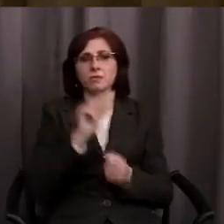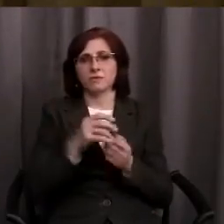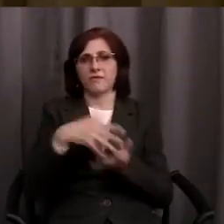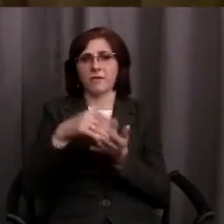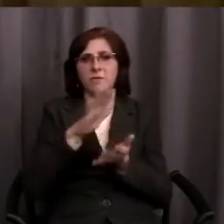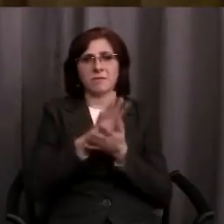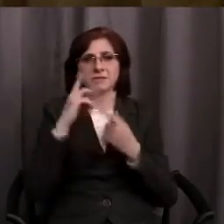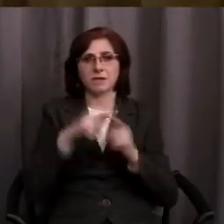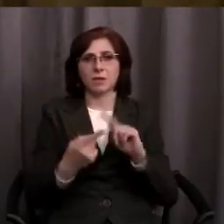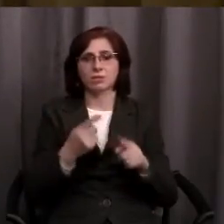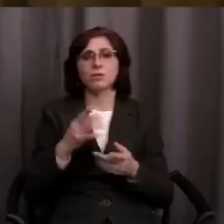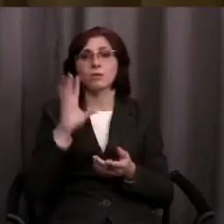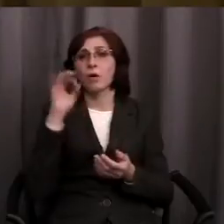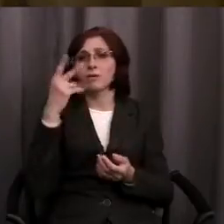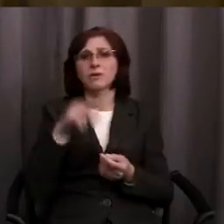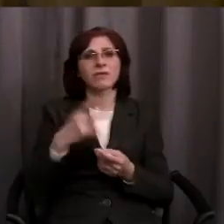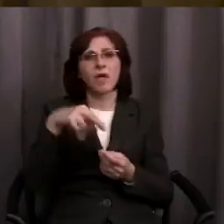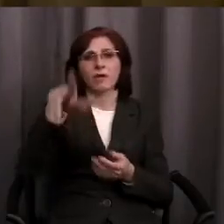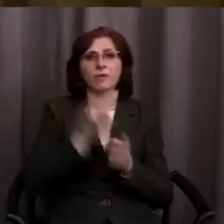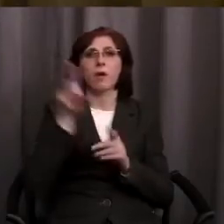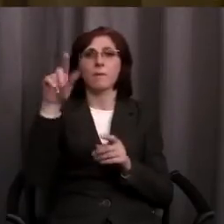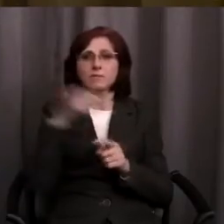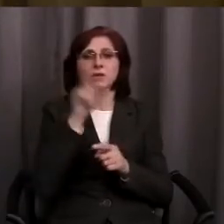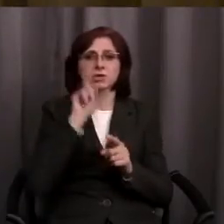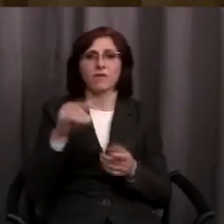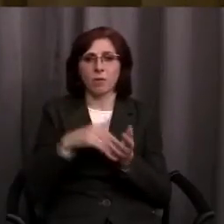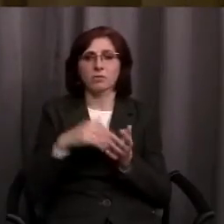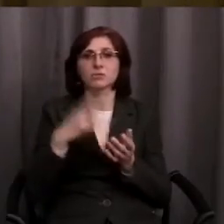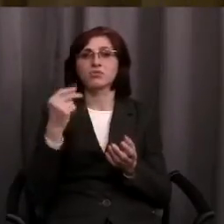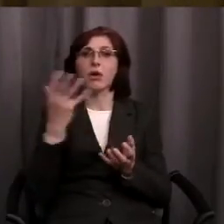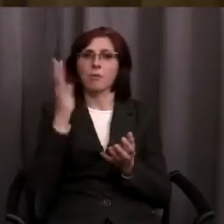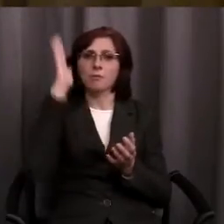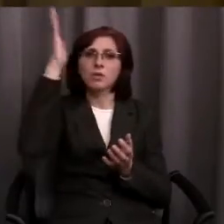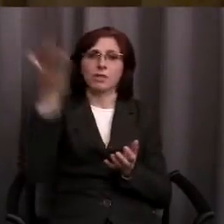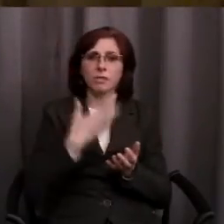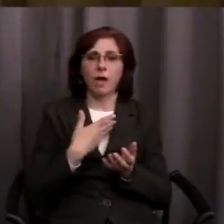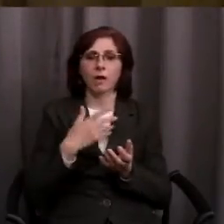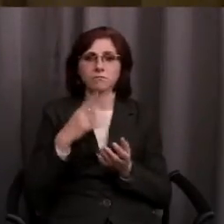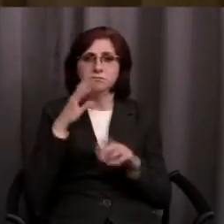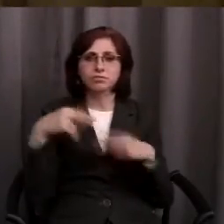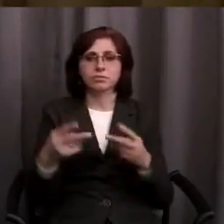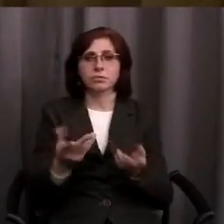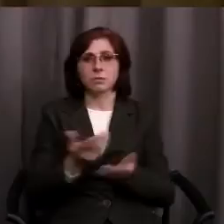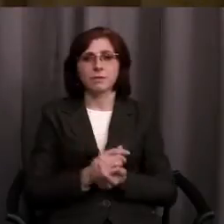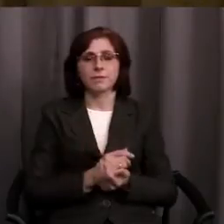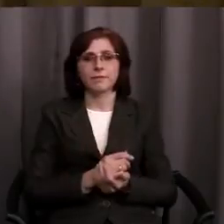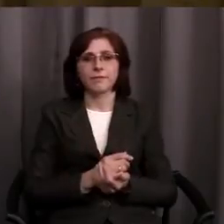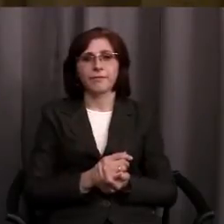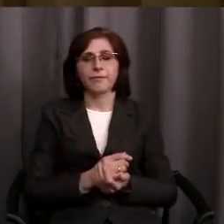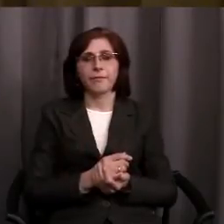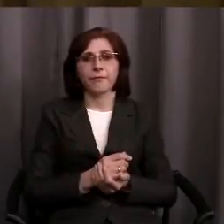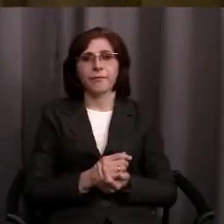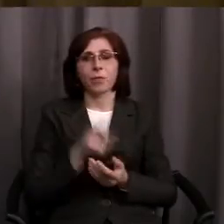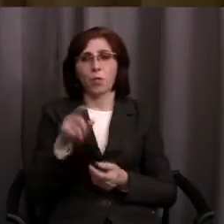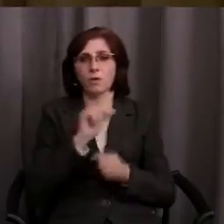bez sensu, że one nie idą tam, gdzie rzeczywiście są potrzebne, gdzie dadzą przyszłościowo jakiś efekt tylko. Stąd